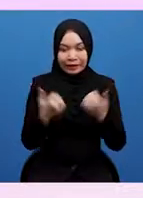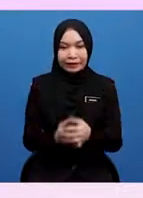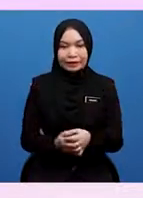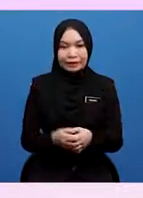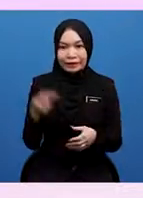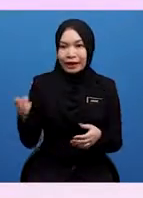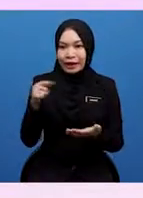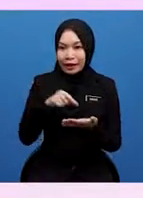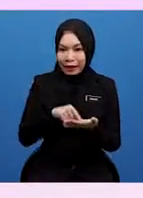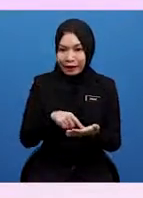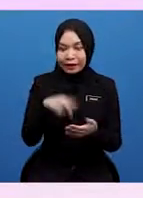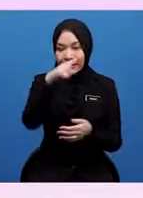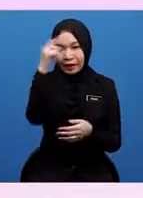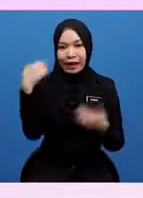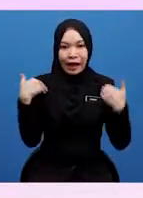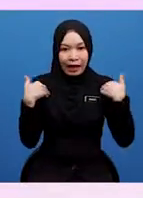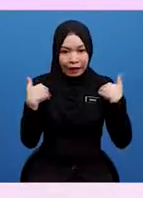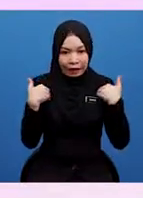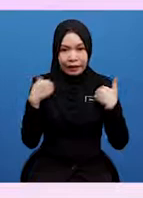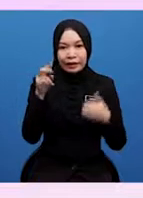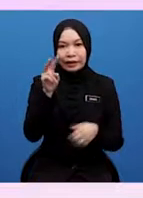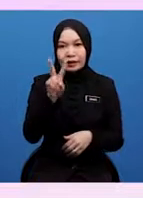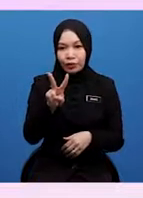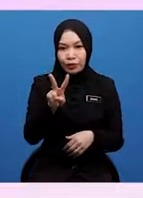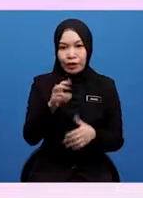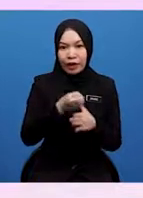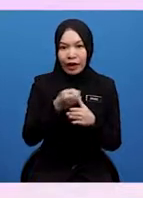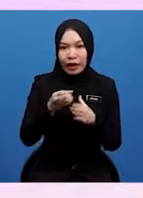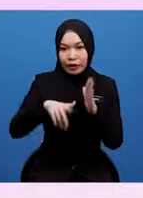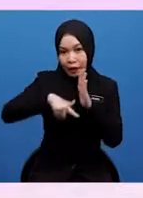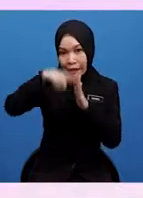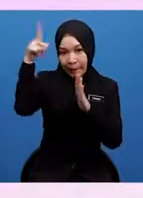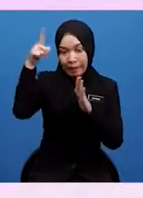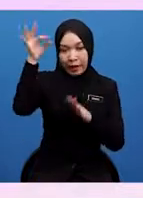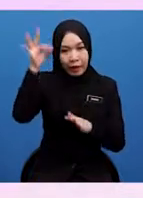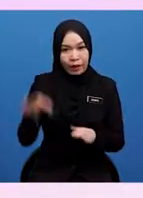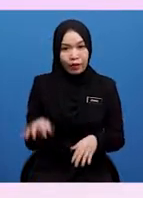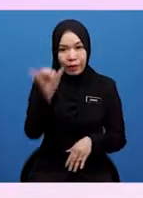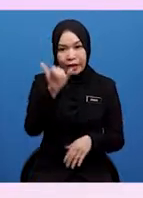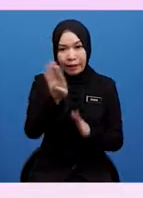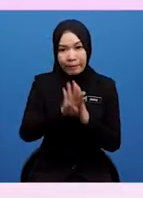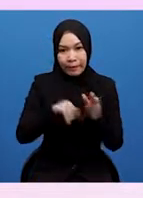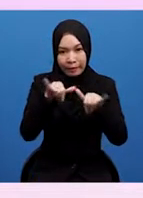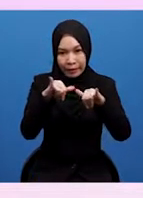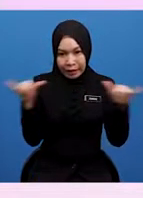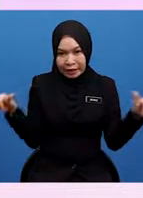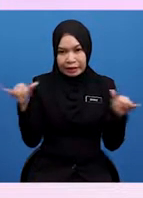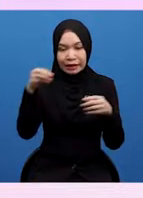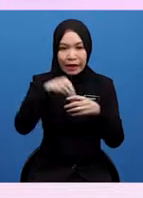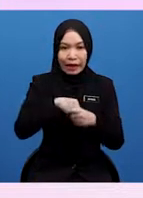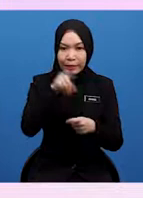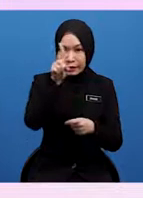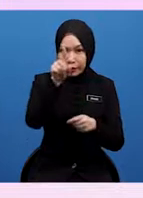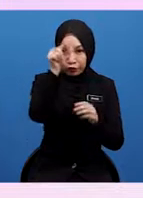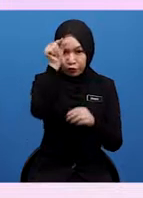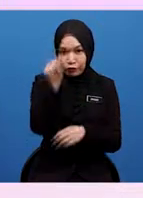kerana terdapat dua atau lebih maklumat yang berbeza di dalam satu graf.